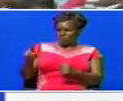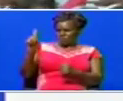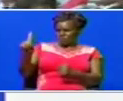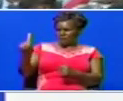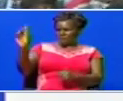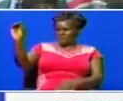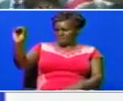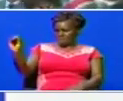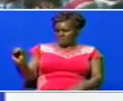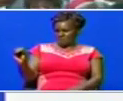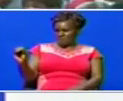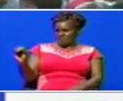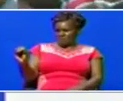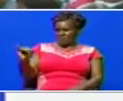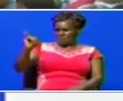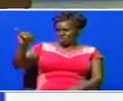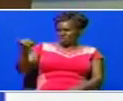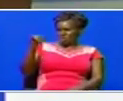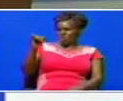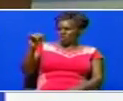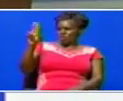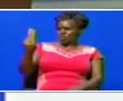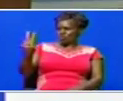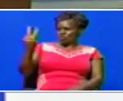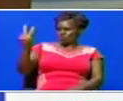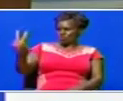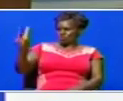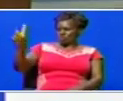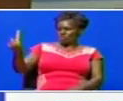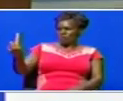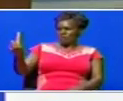0.10%. Shakalaka Chirongo, 221,